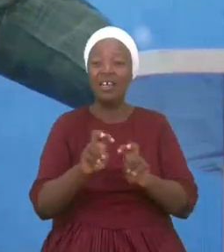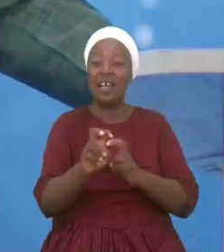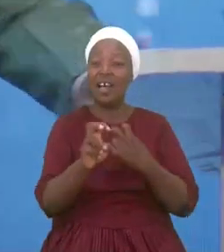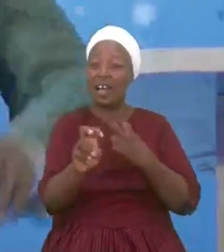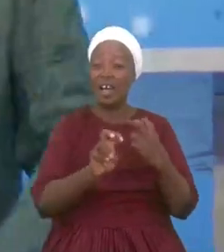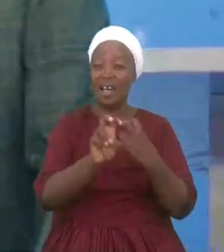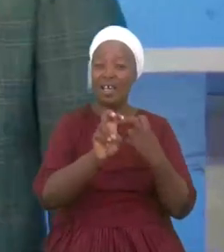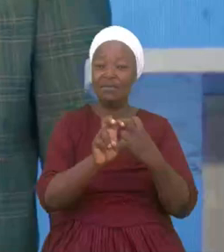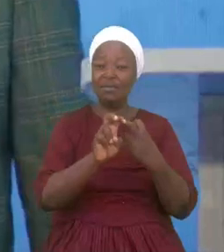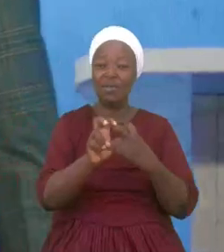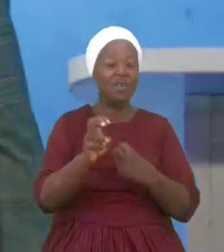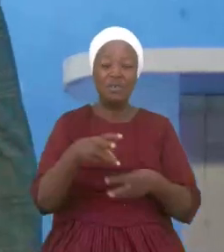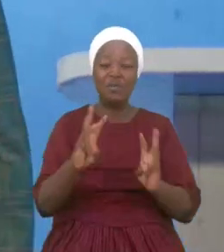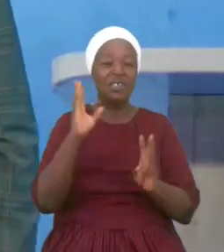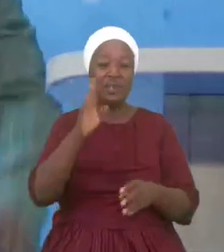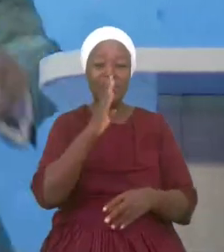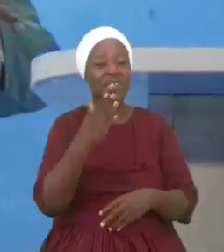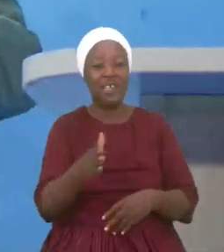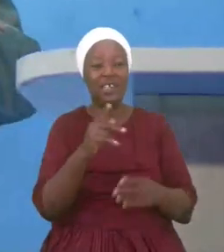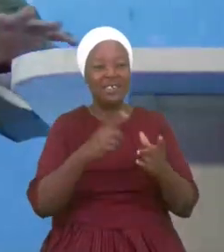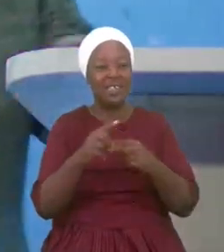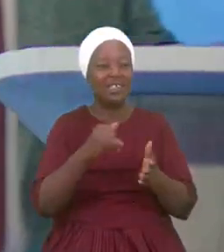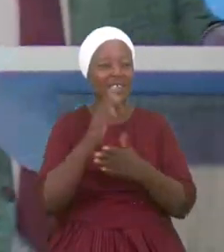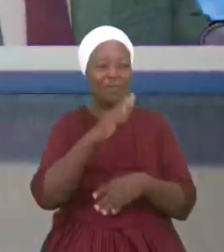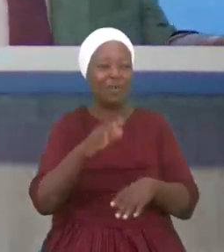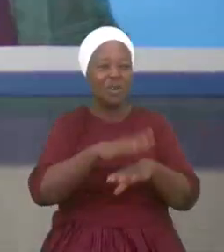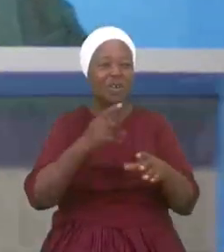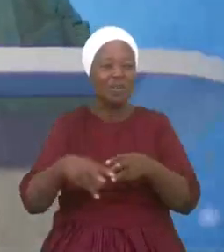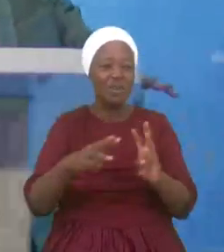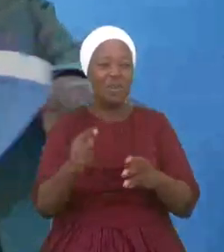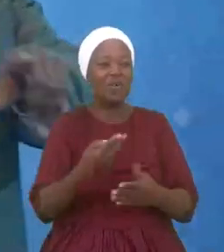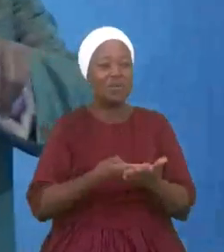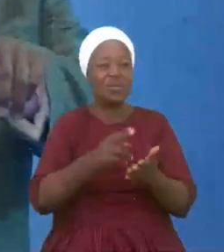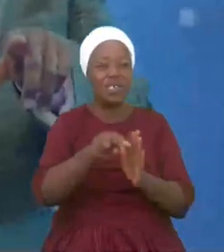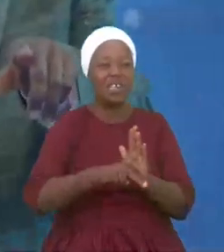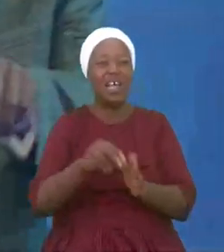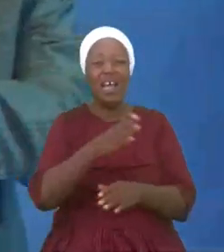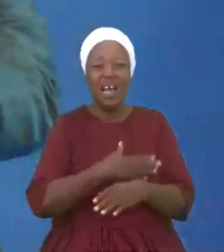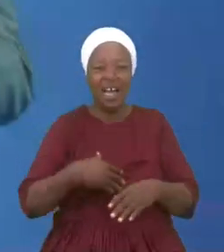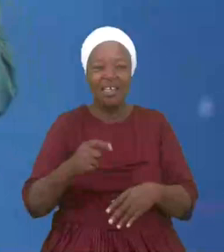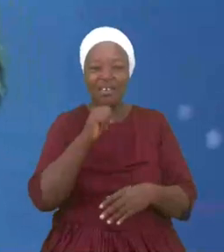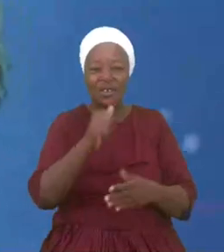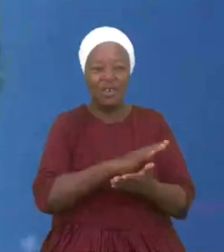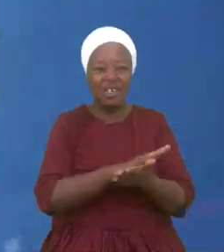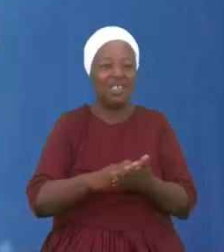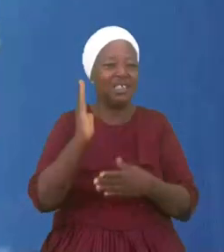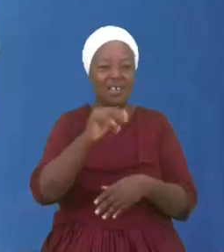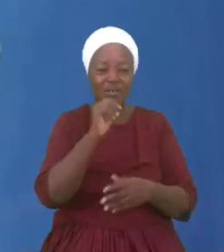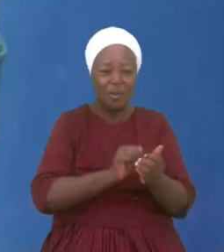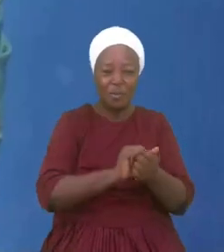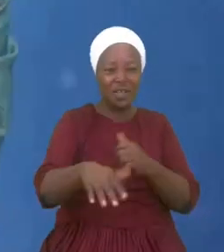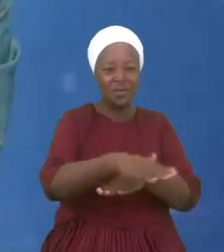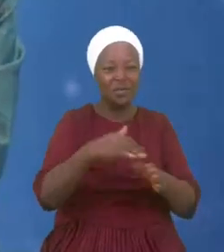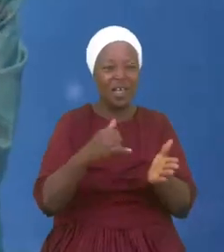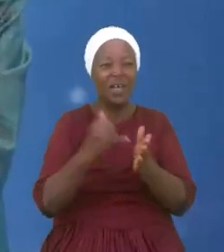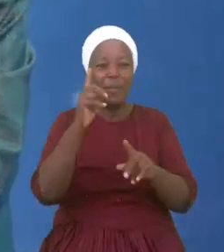emprunter pour aller à la bénédiction de Dieu il y aura là un chemin frayé une route qu'on appellera la voix